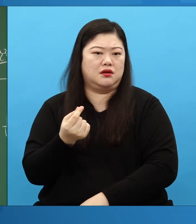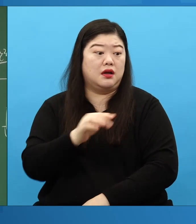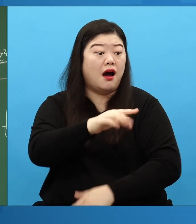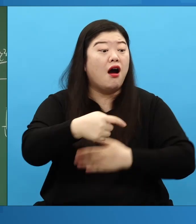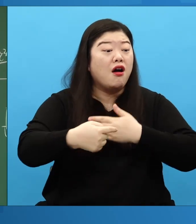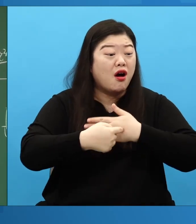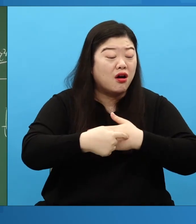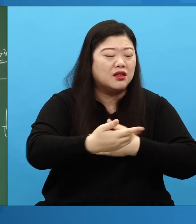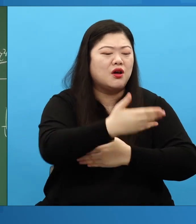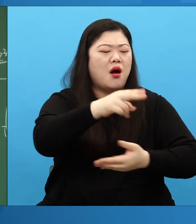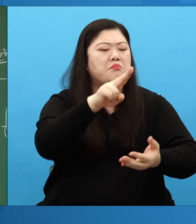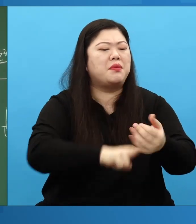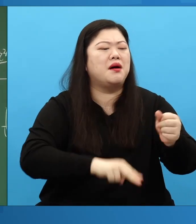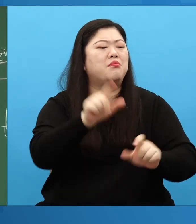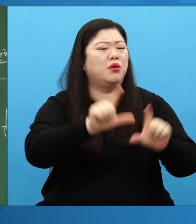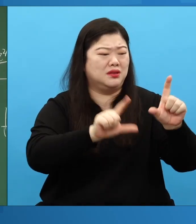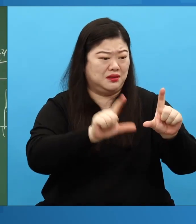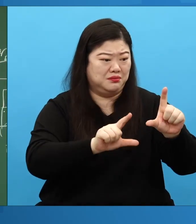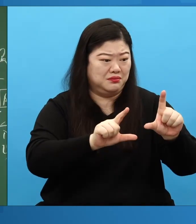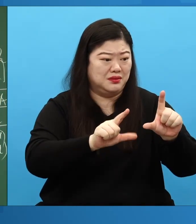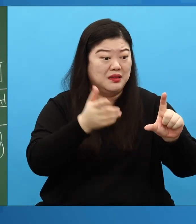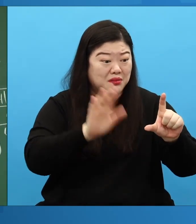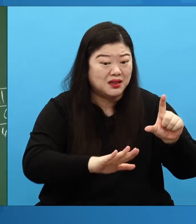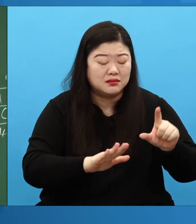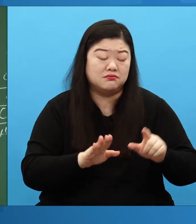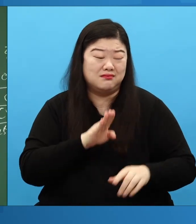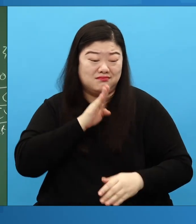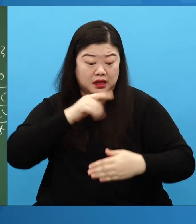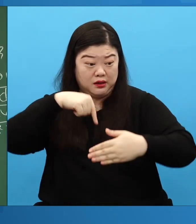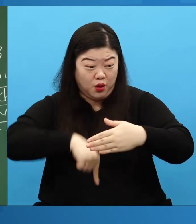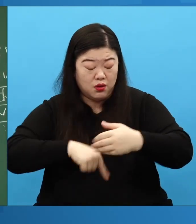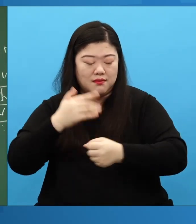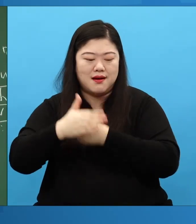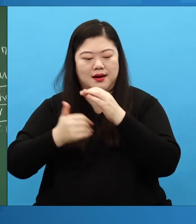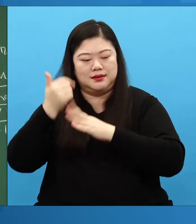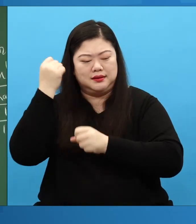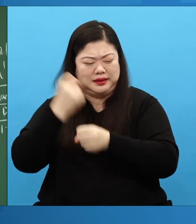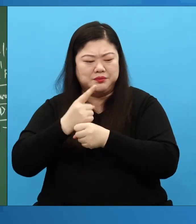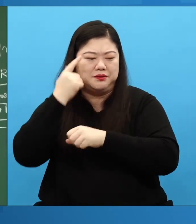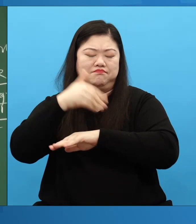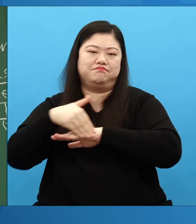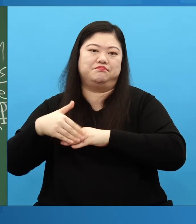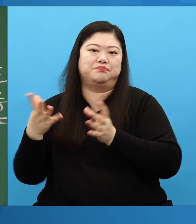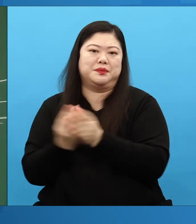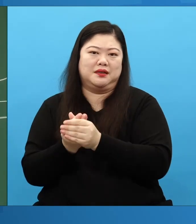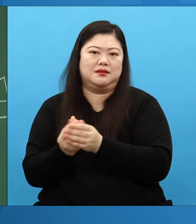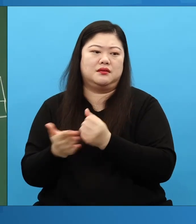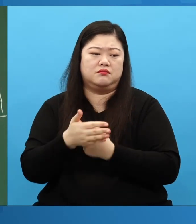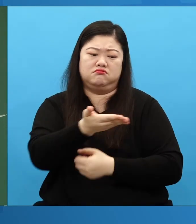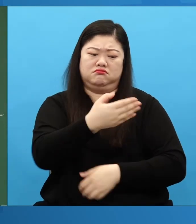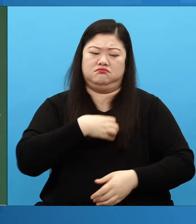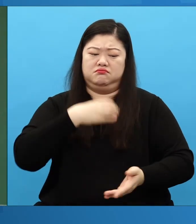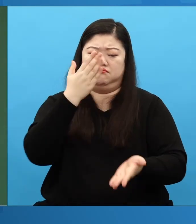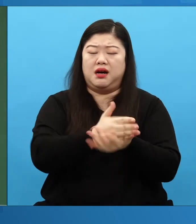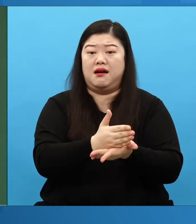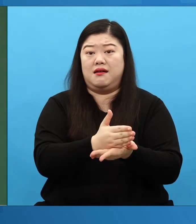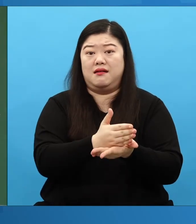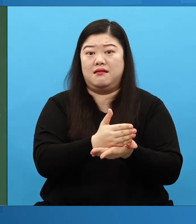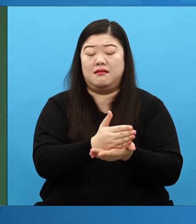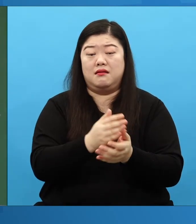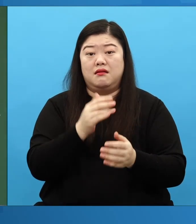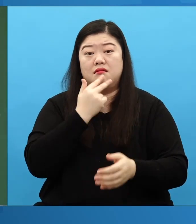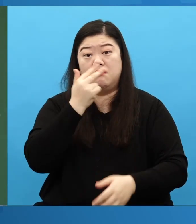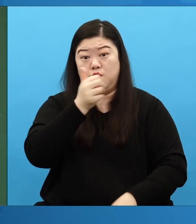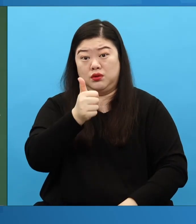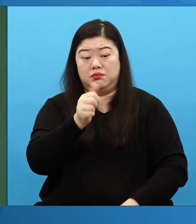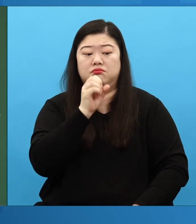가짜고 요셉이 말한 게 진짜예요. The brothers did sell him, but that was fake. What's truly real is 그게 that God sent him before 모든 him. 걸